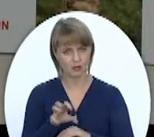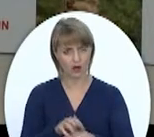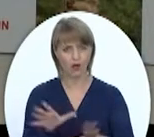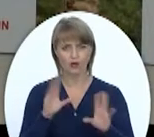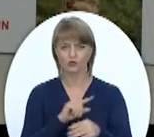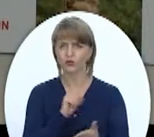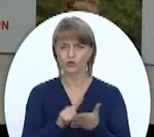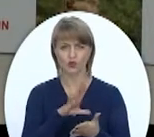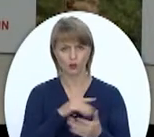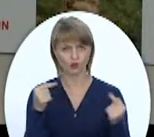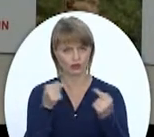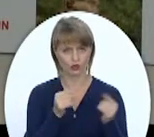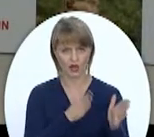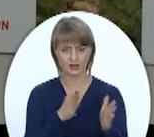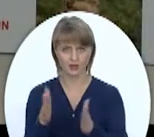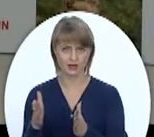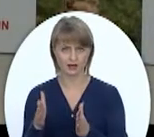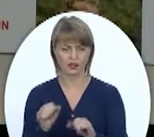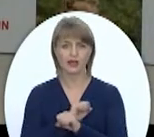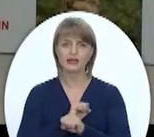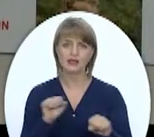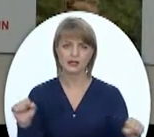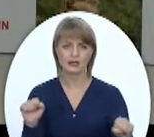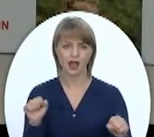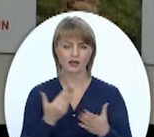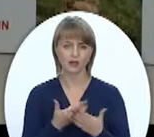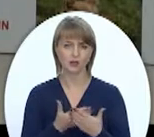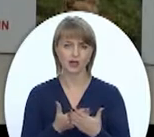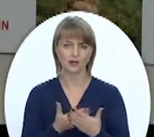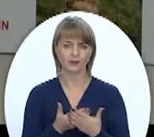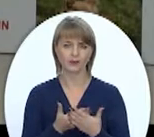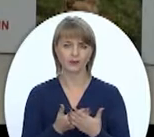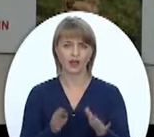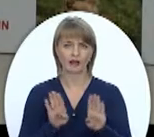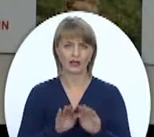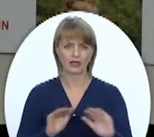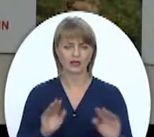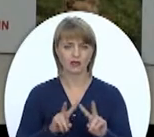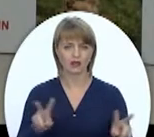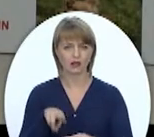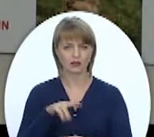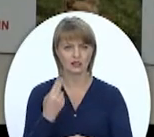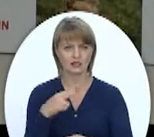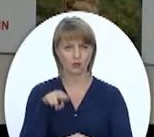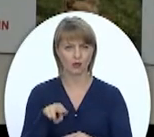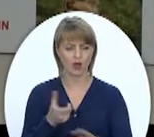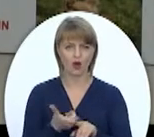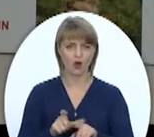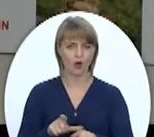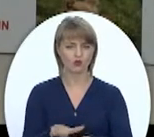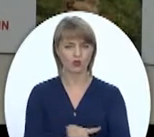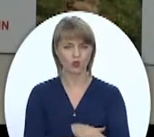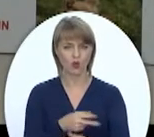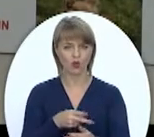что все должно быть четко регламентировано. Нельзя, например, таких деток, как ДЦП, очень долго